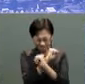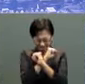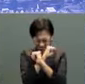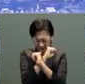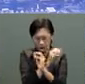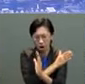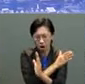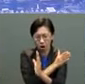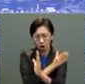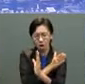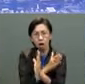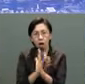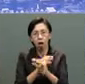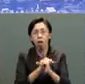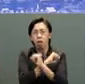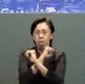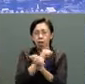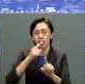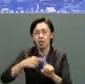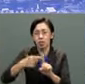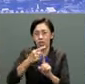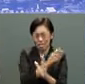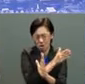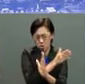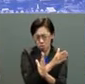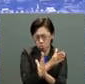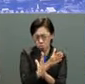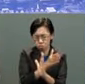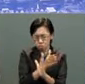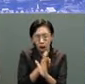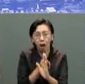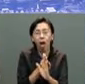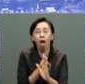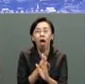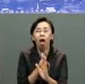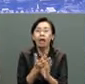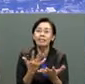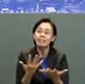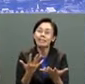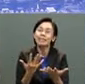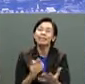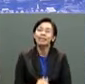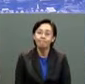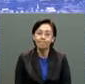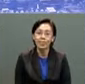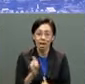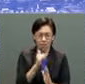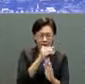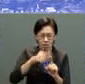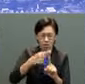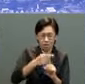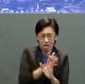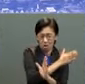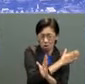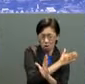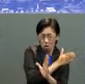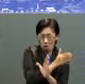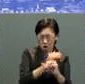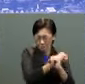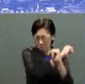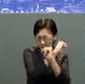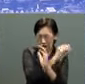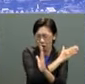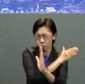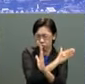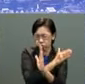นะครับในช่วงเวลา1เดือนวันนี้นะครับก็จะเรียกว่าหรือหลายเดือนที่ผ่านมานี้ก็จะแทบจ